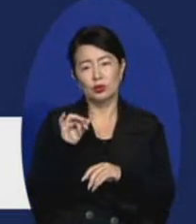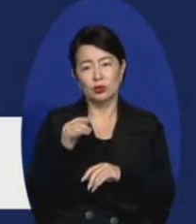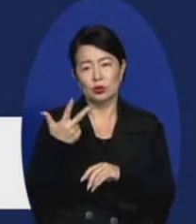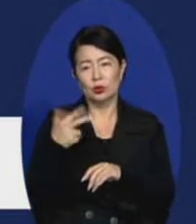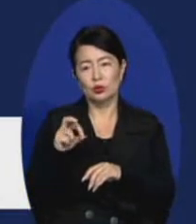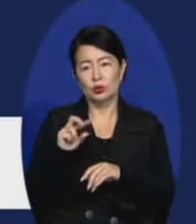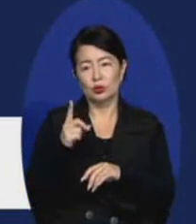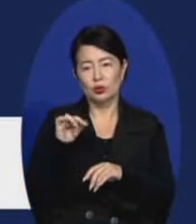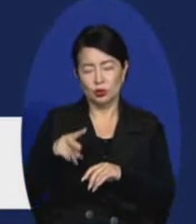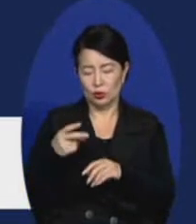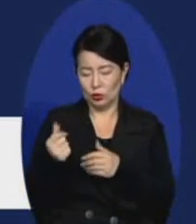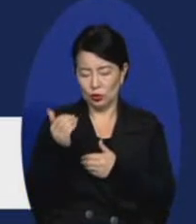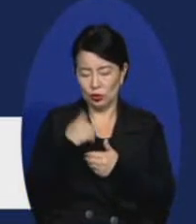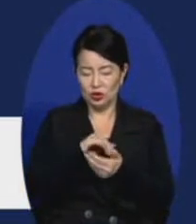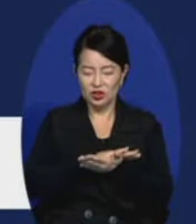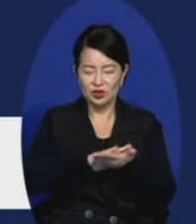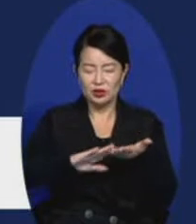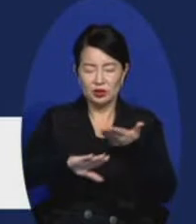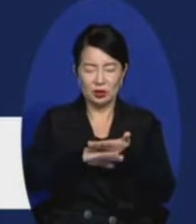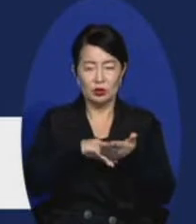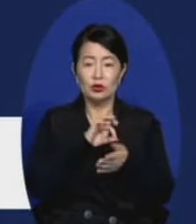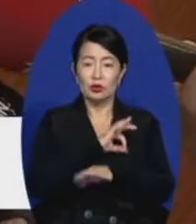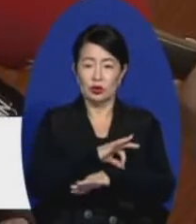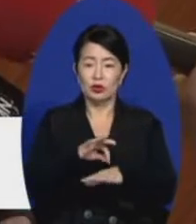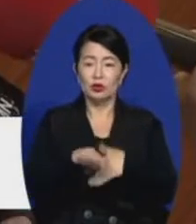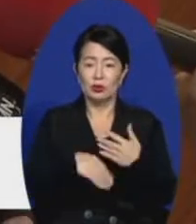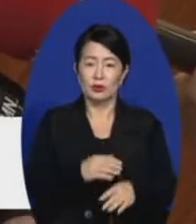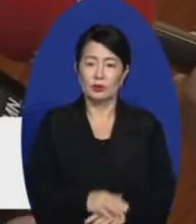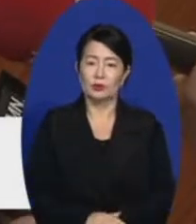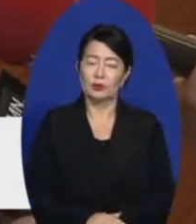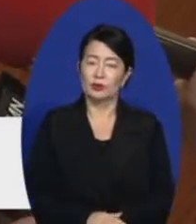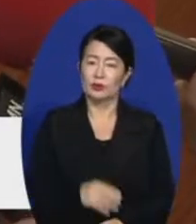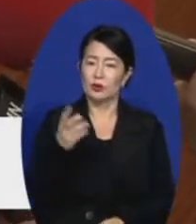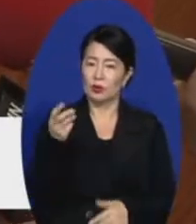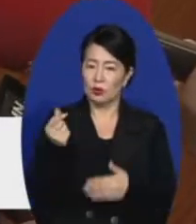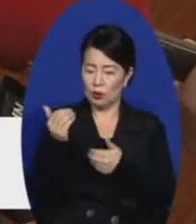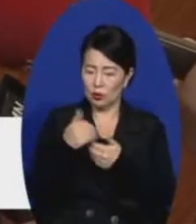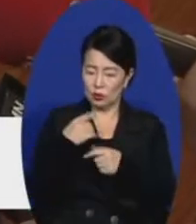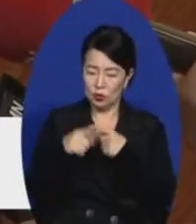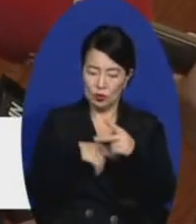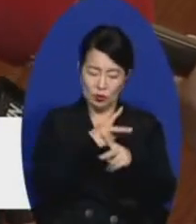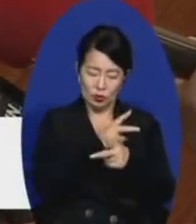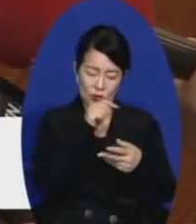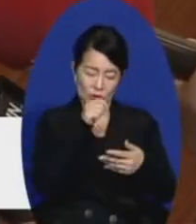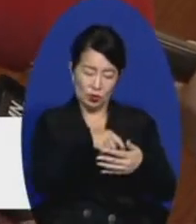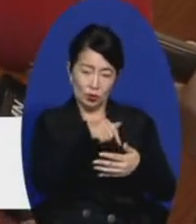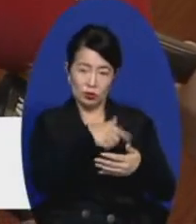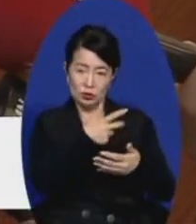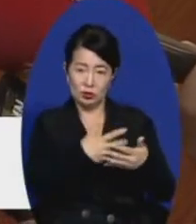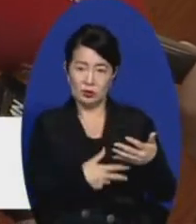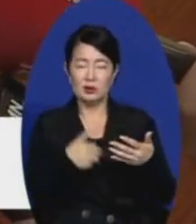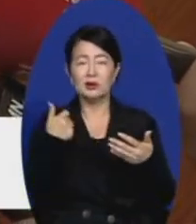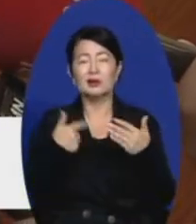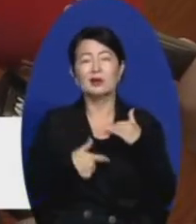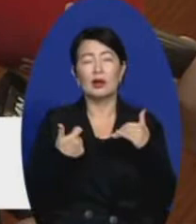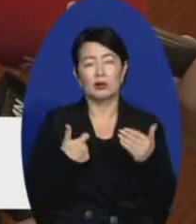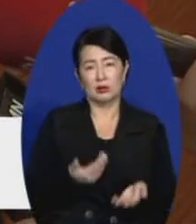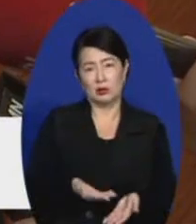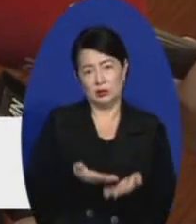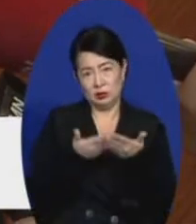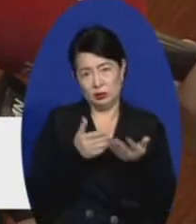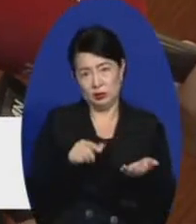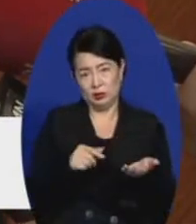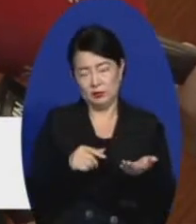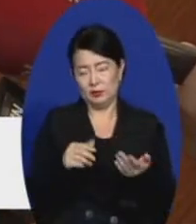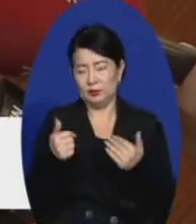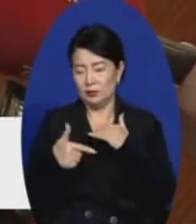тухай хуулийн шинжилсэн найруулгын төслийг боловсруулсан байна. Хөрөнгө оруулалтын тухай хууль заасан татврын одоо дэмжлэг маань татврын ерөнхий